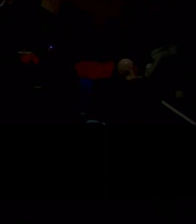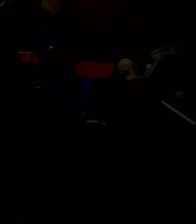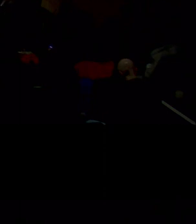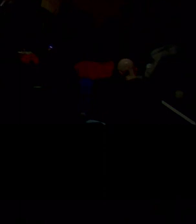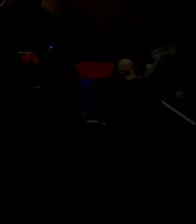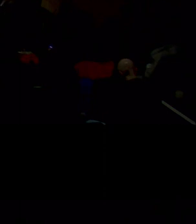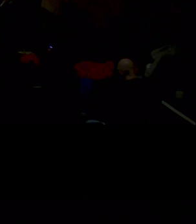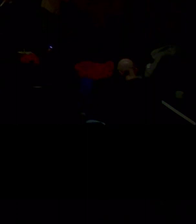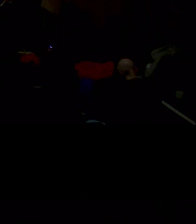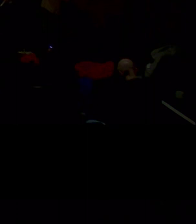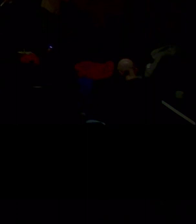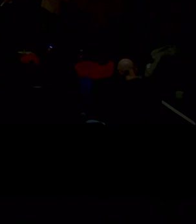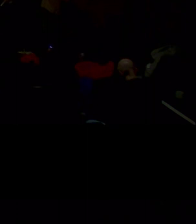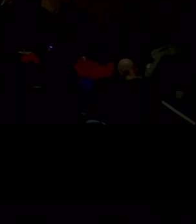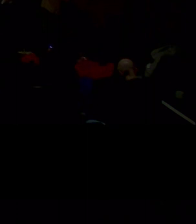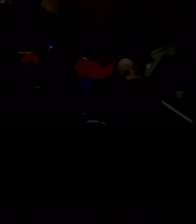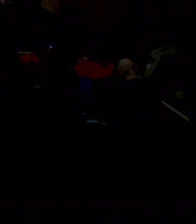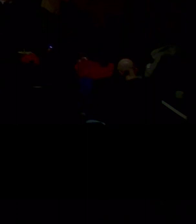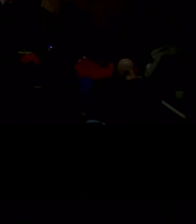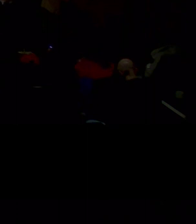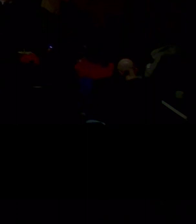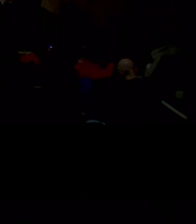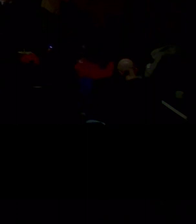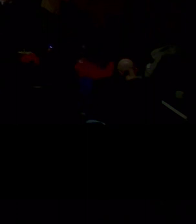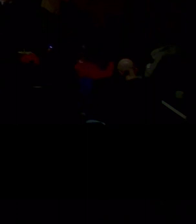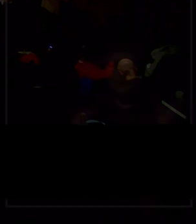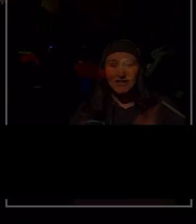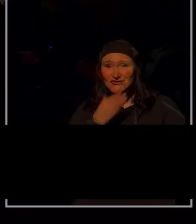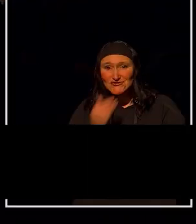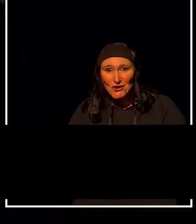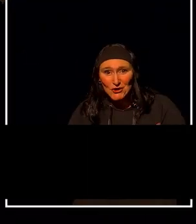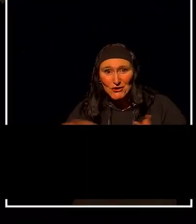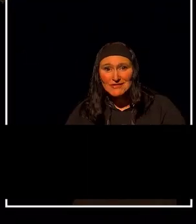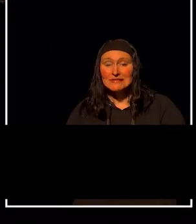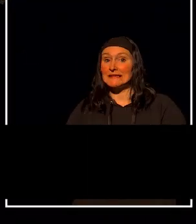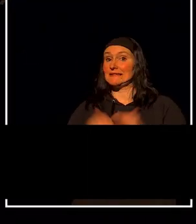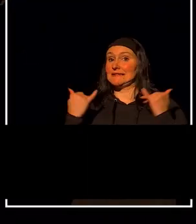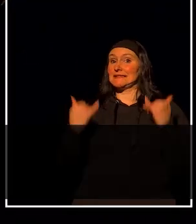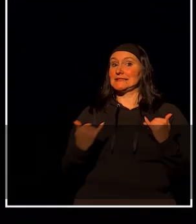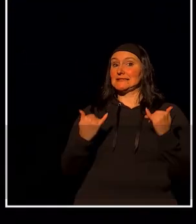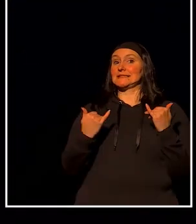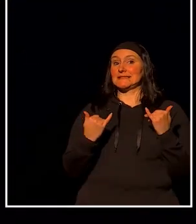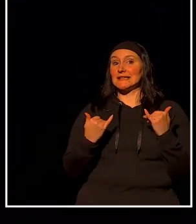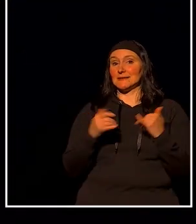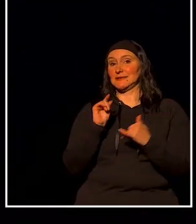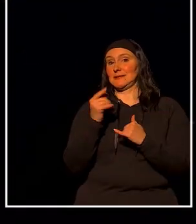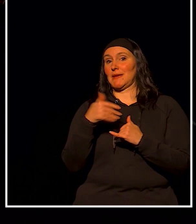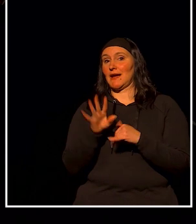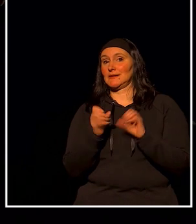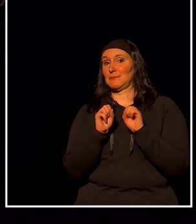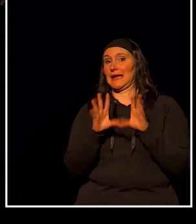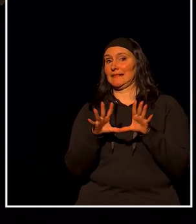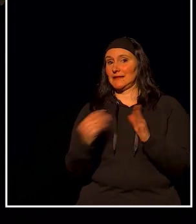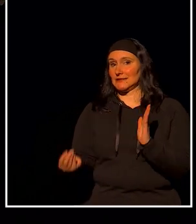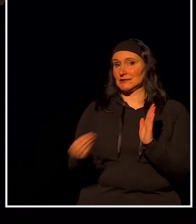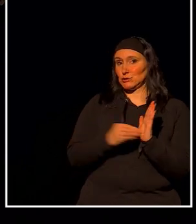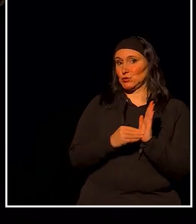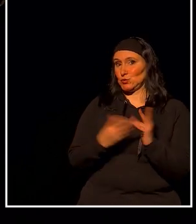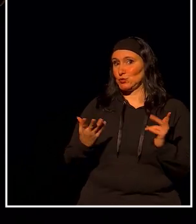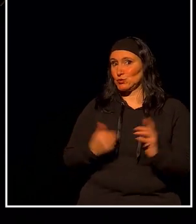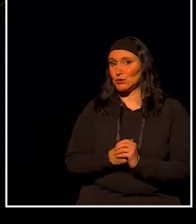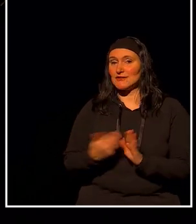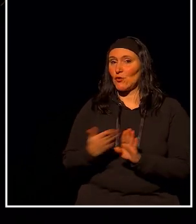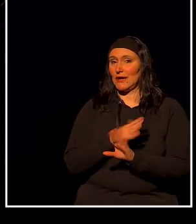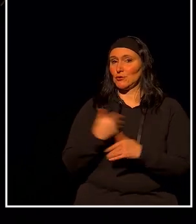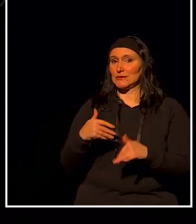Schön, dass Sie wieder da sind, meine sehr geehrten Damen und Herren. Jetzt wird es ein bisschen medialer, als wir das die Zeit vorher hatten.